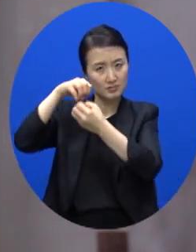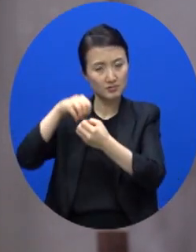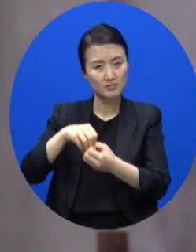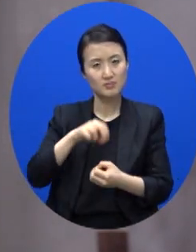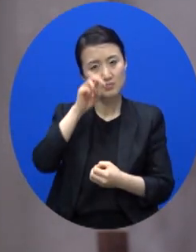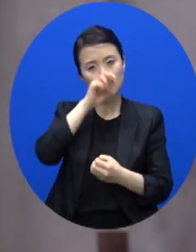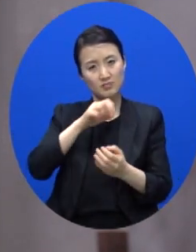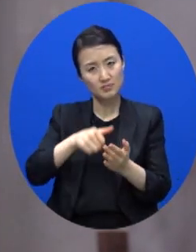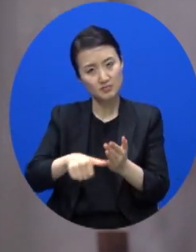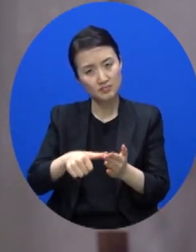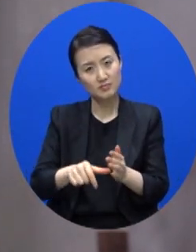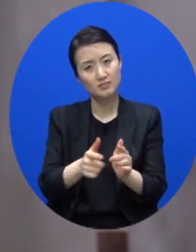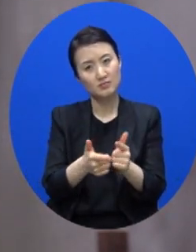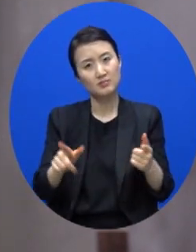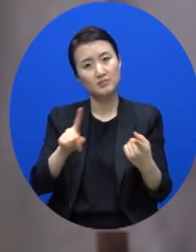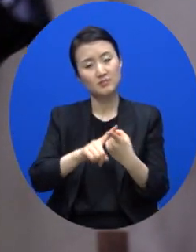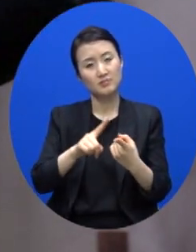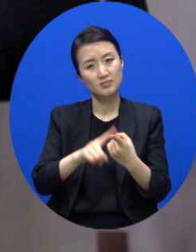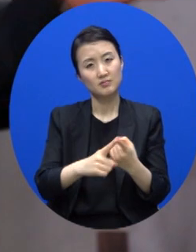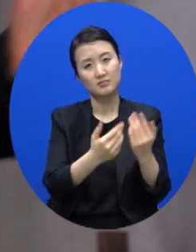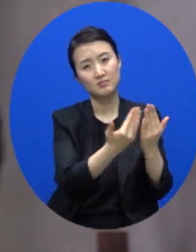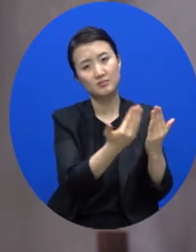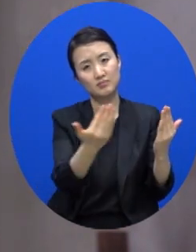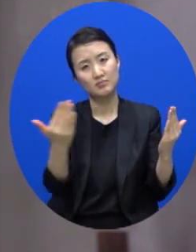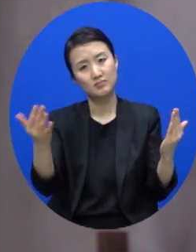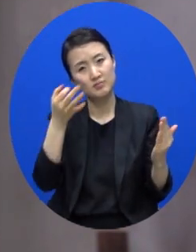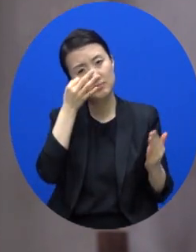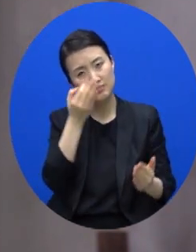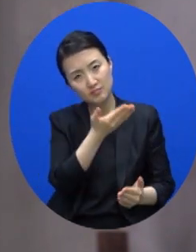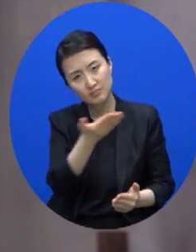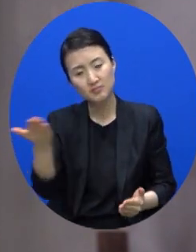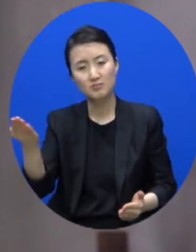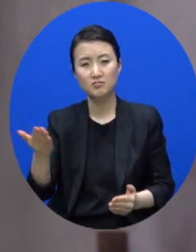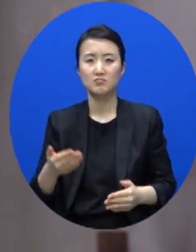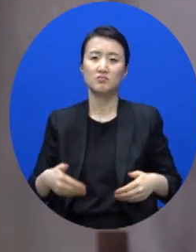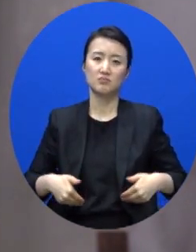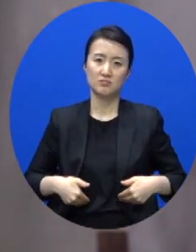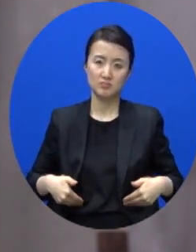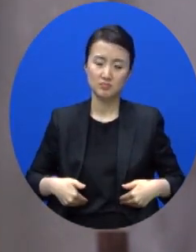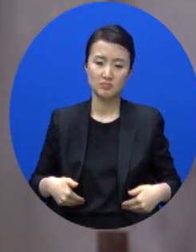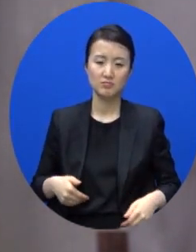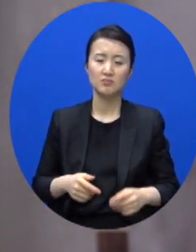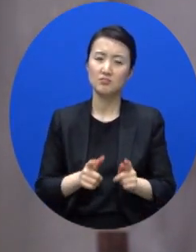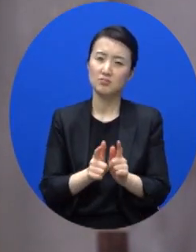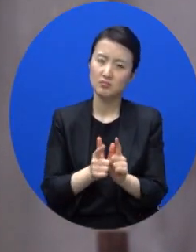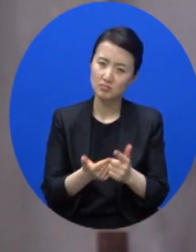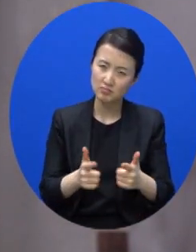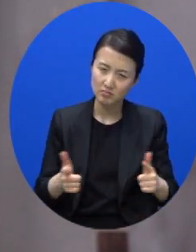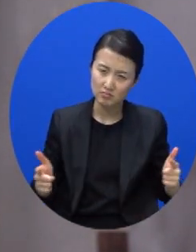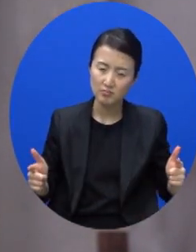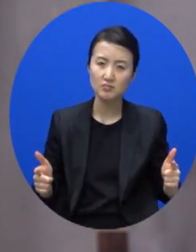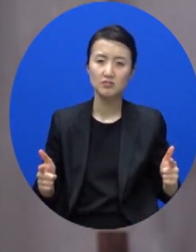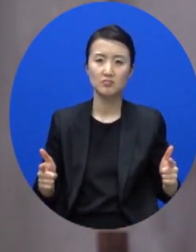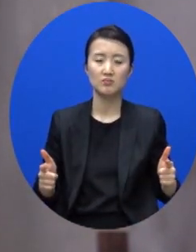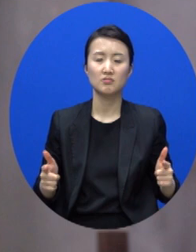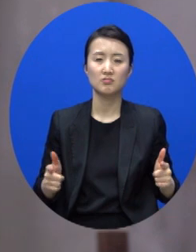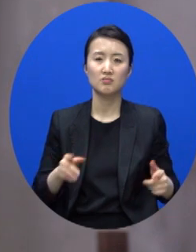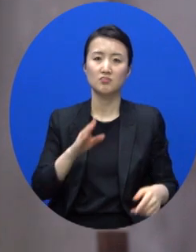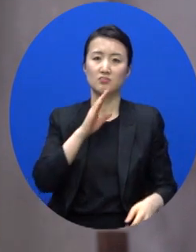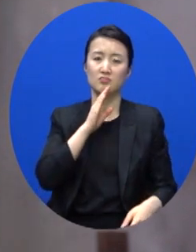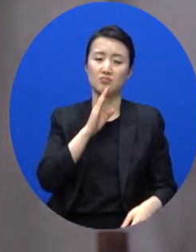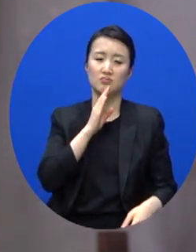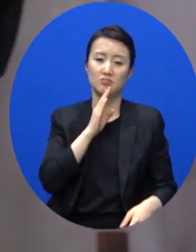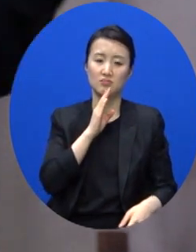박물관을 만들어서 그런 역할도 해야 되고, 또 다양한 우리 신라